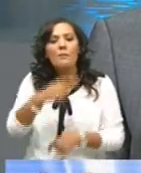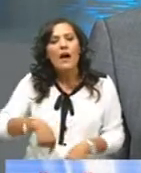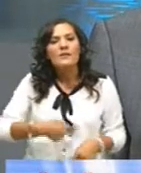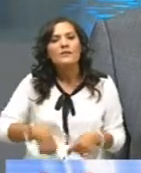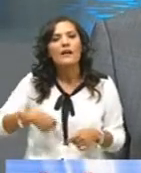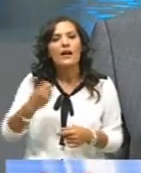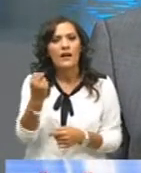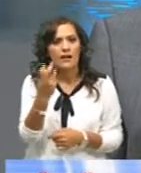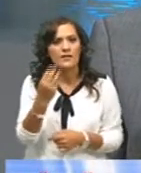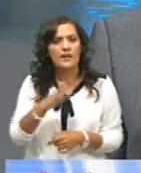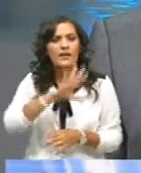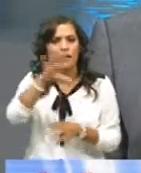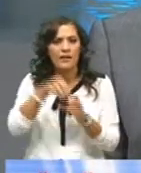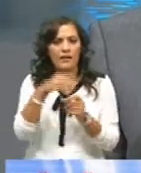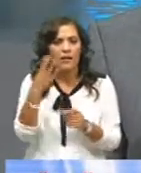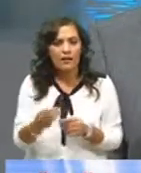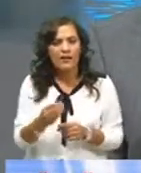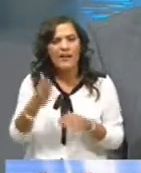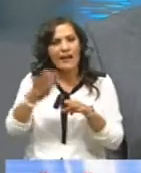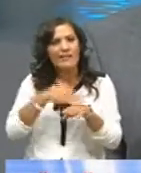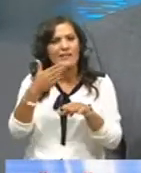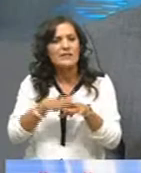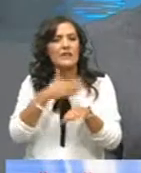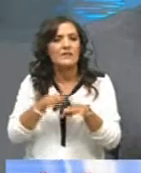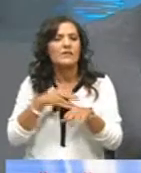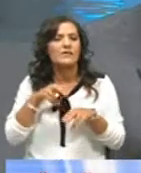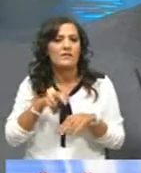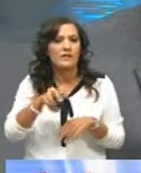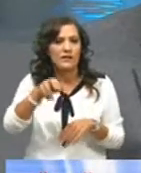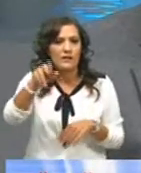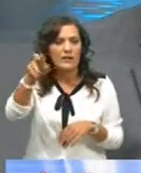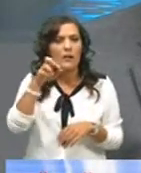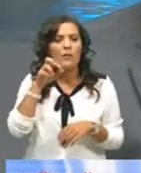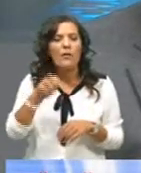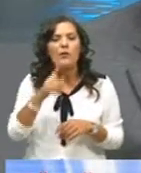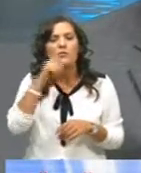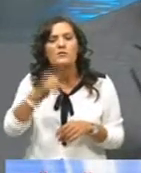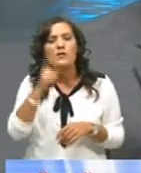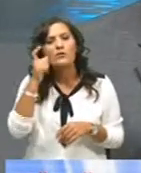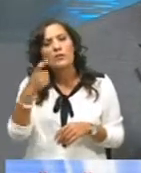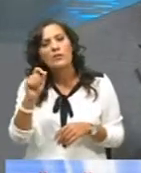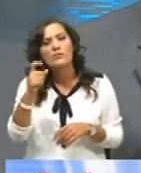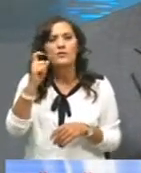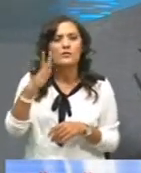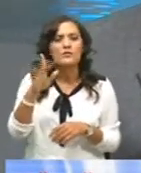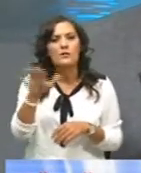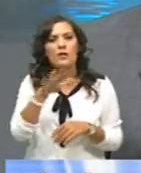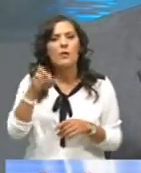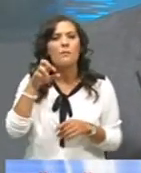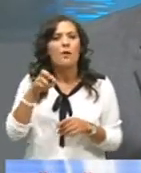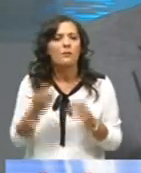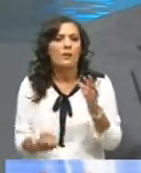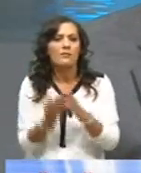genellikle yavaş seyir gösteren poliplerden tür Erler yüzde 90-95 oranında